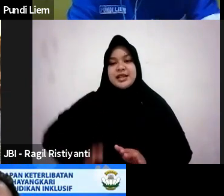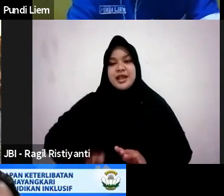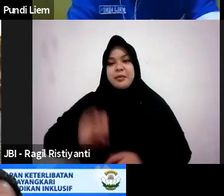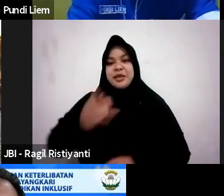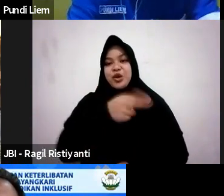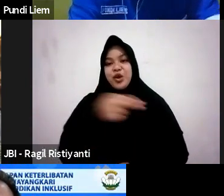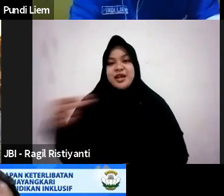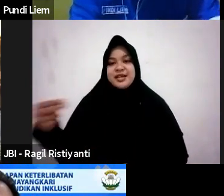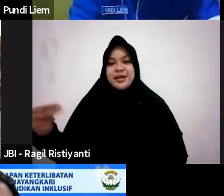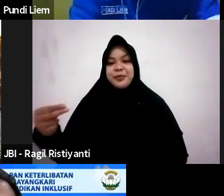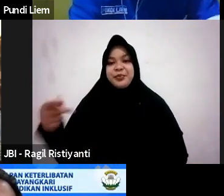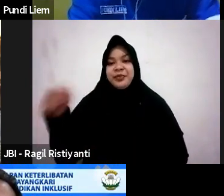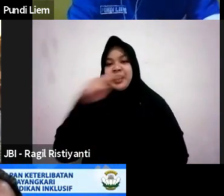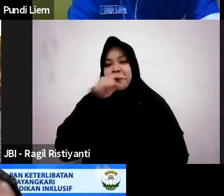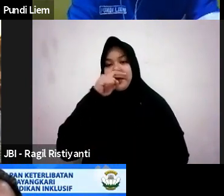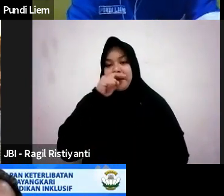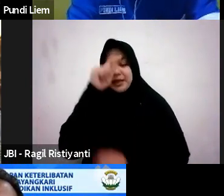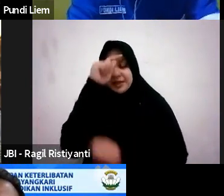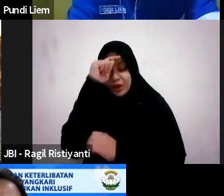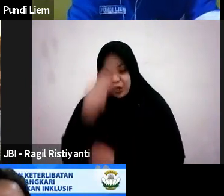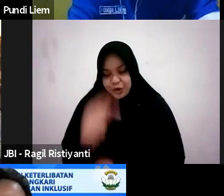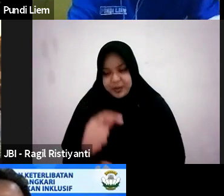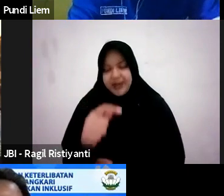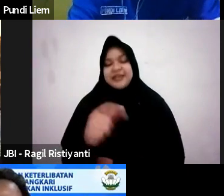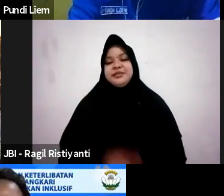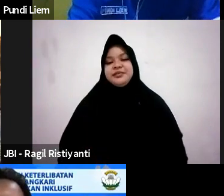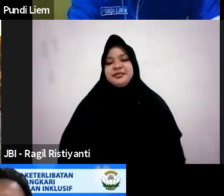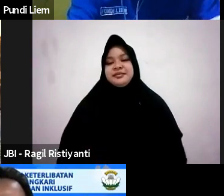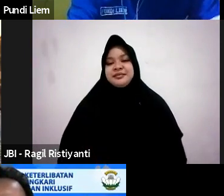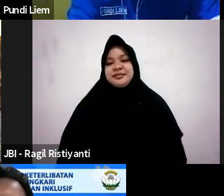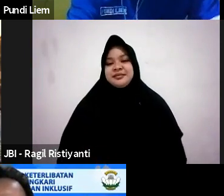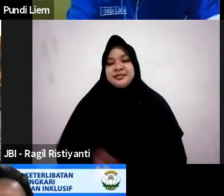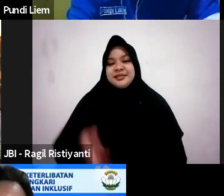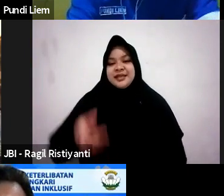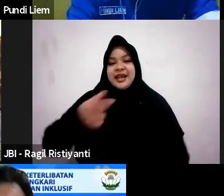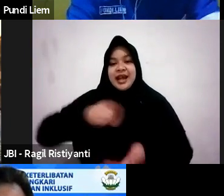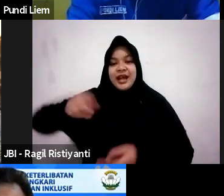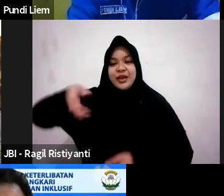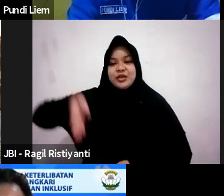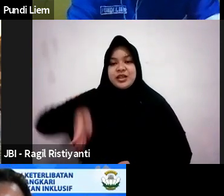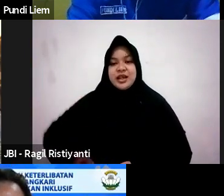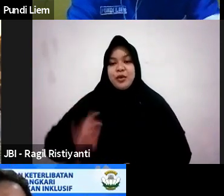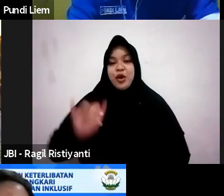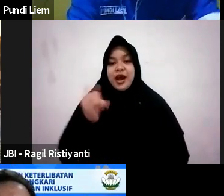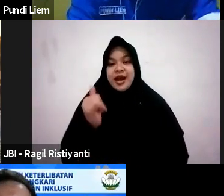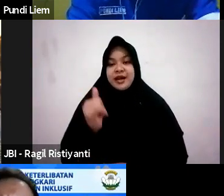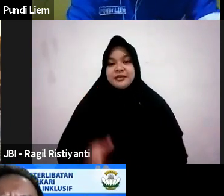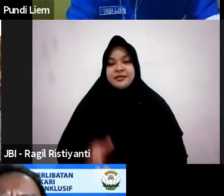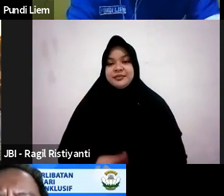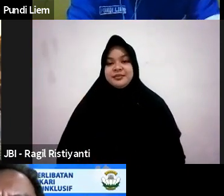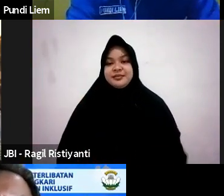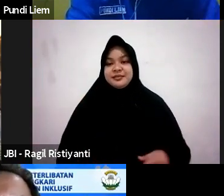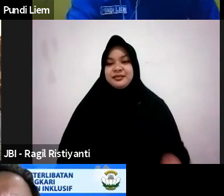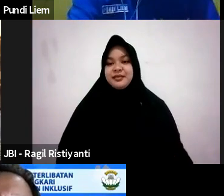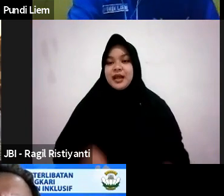ini Hai bapak yang sangat saya hormati makhluk di kantor Sigap Yogyakarta dan passwordnya